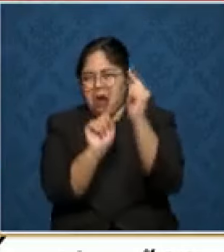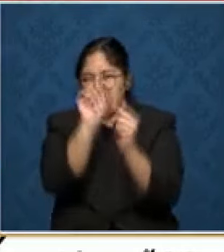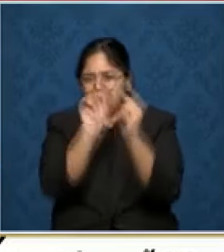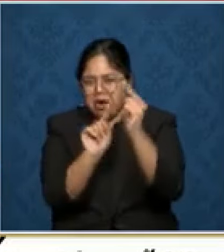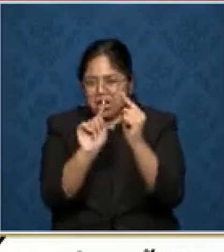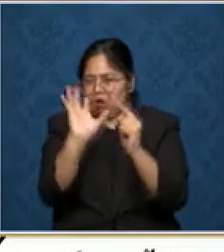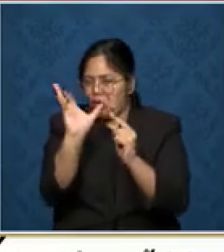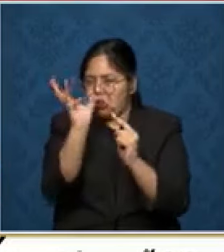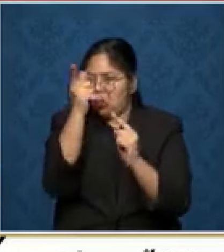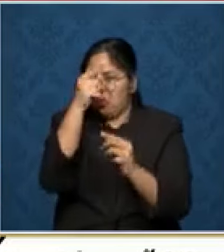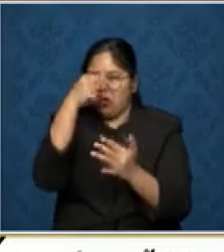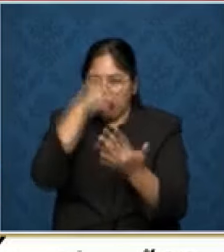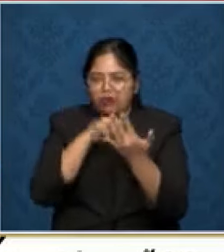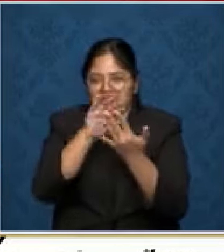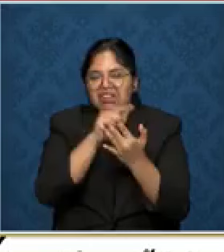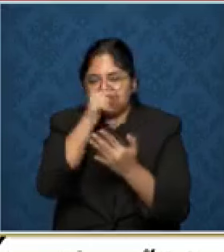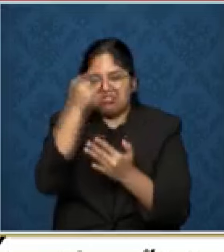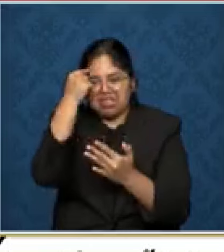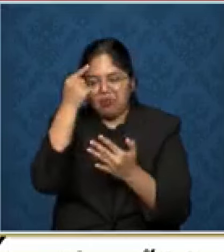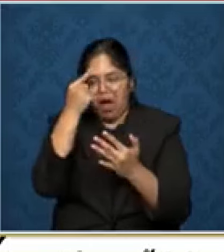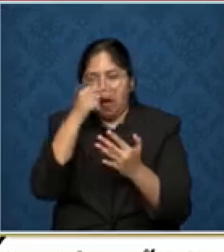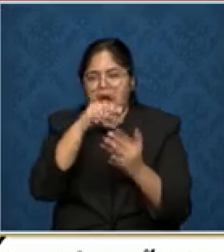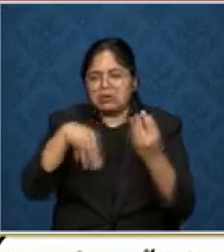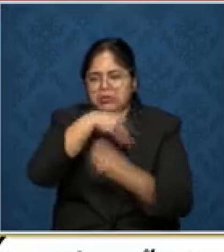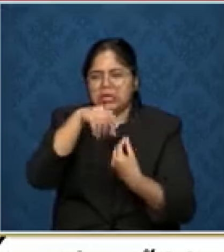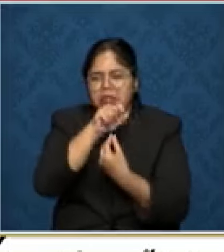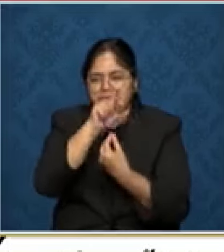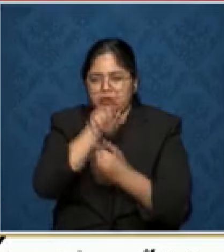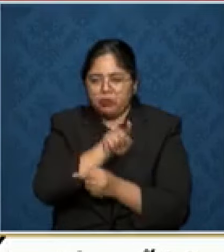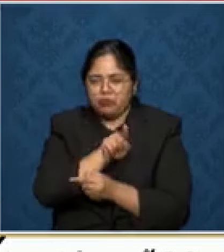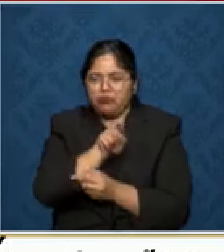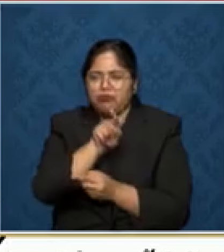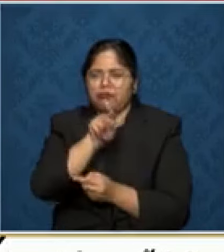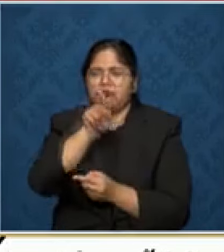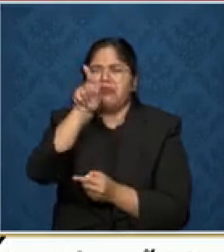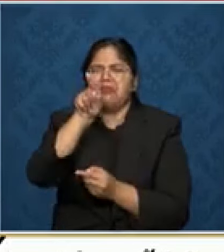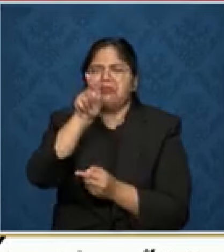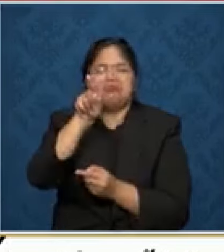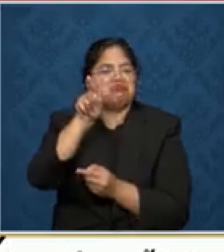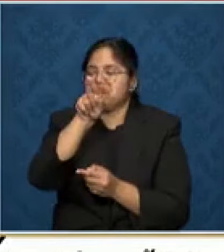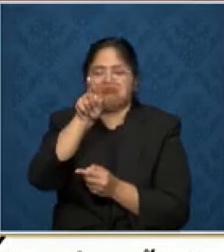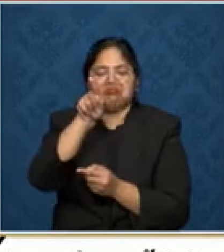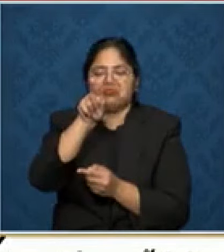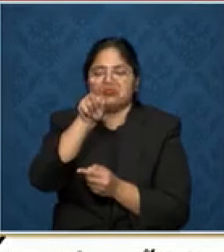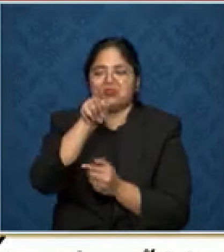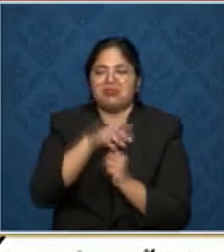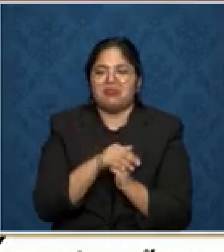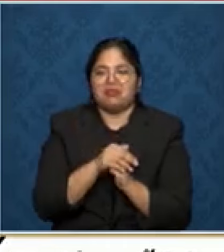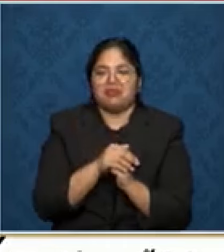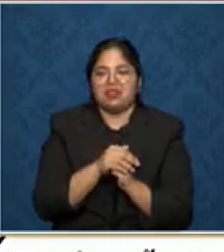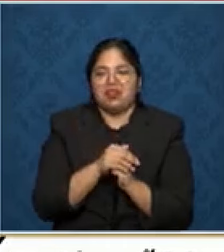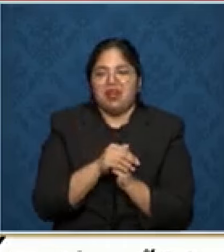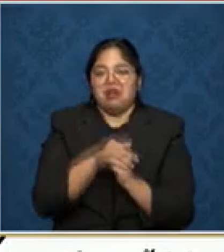จะโตต่ำกว่าเป้าเดิมที่กำหนดไว้แม้แต่การคาดการทางการของ